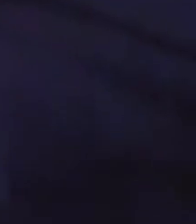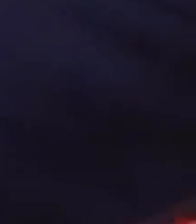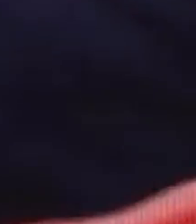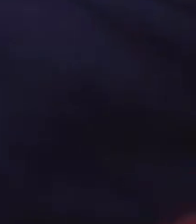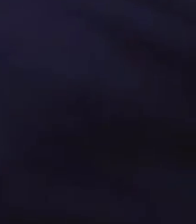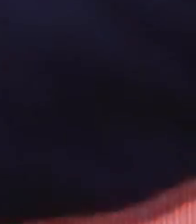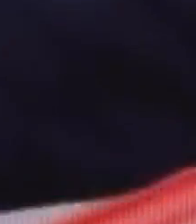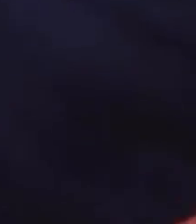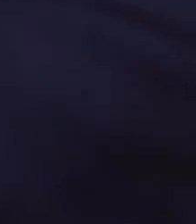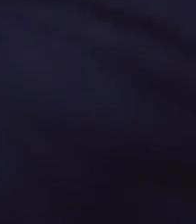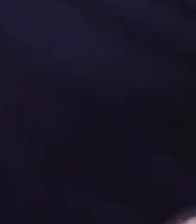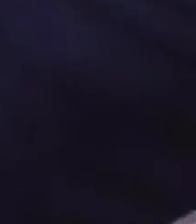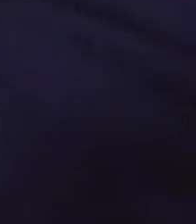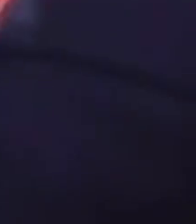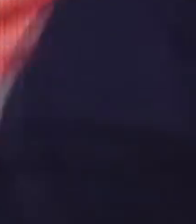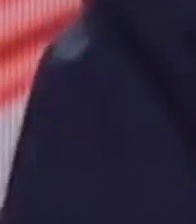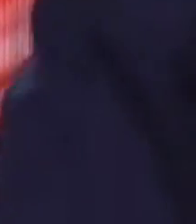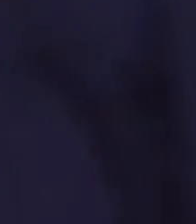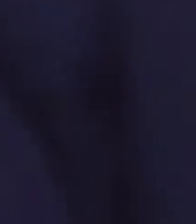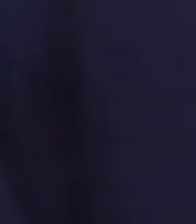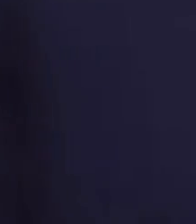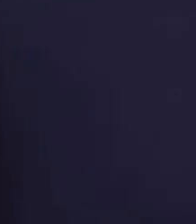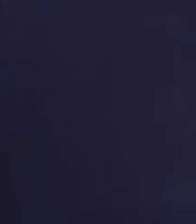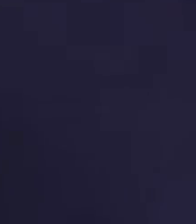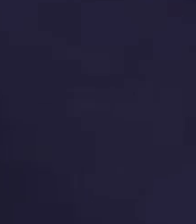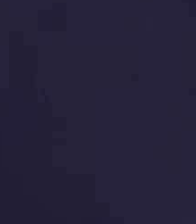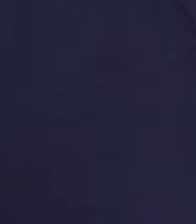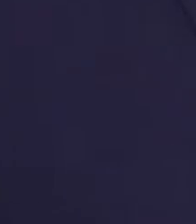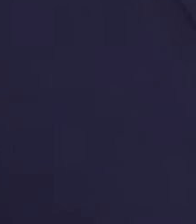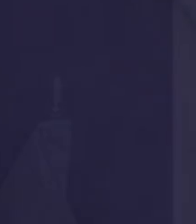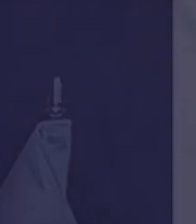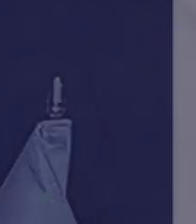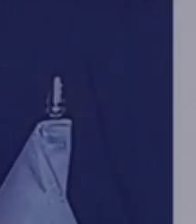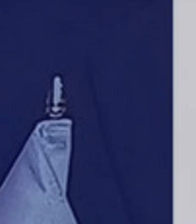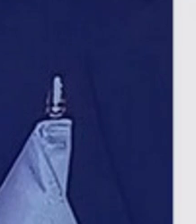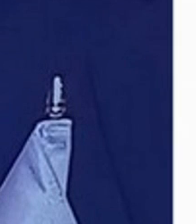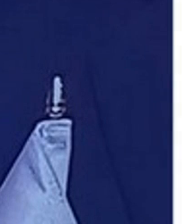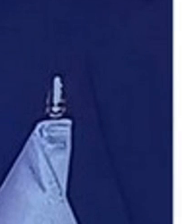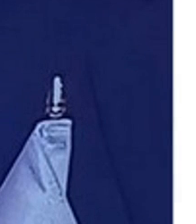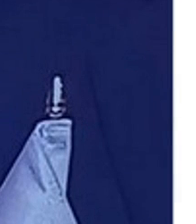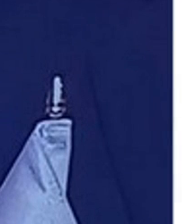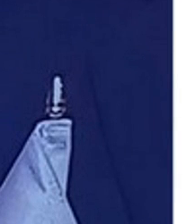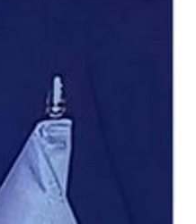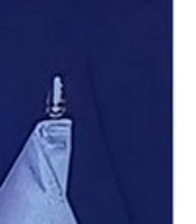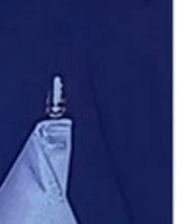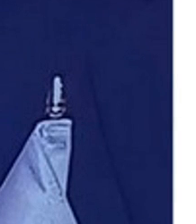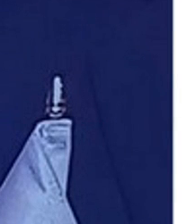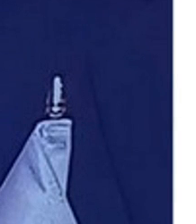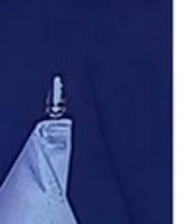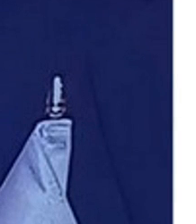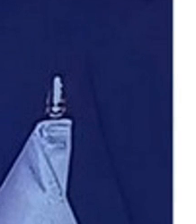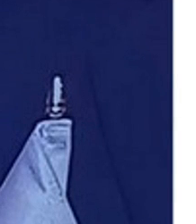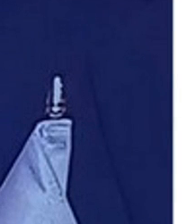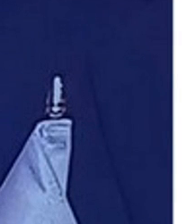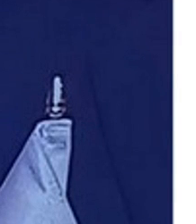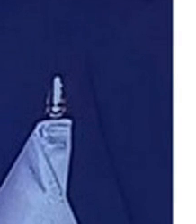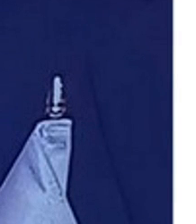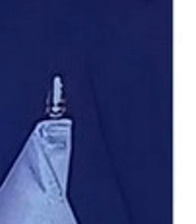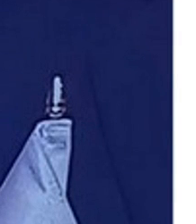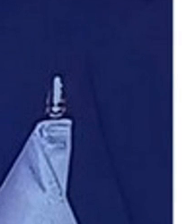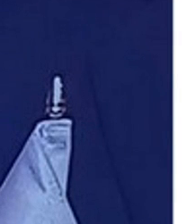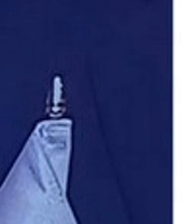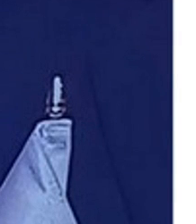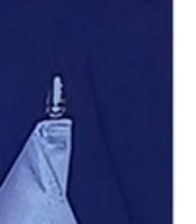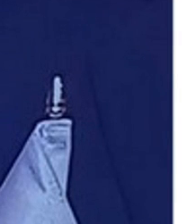kandydatowi na odpowiedź podobno odejmował sekundy niektórym kandydatom dobry sosik już wyjaśnić ten fenomen przypuszczam że